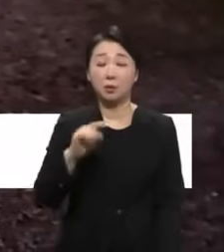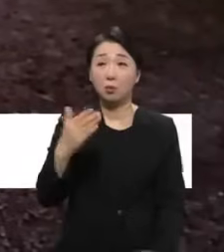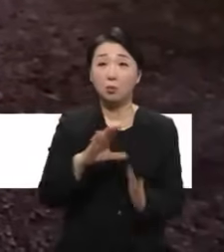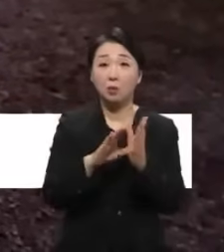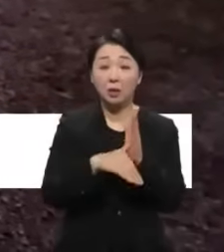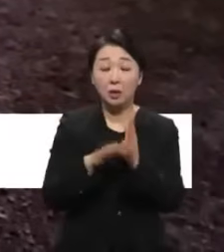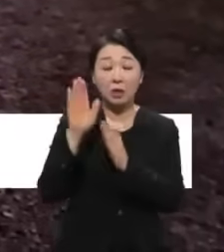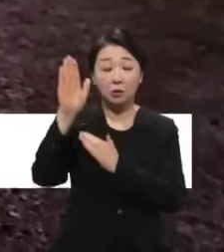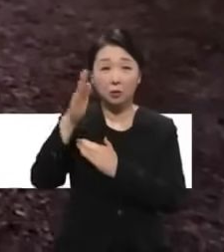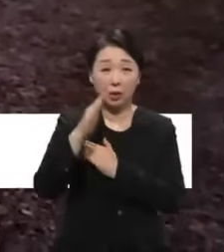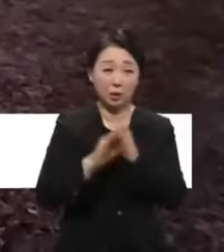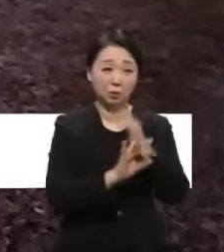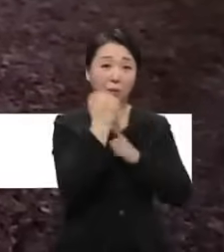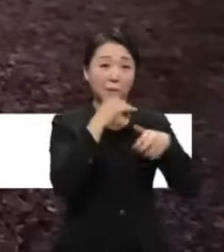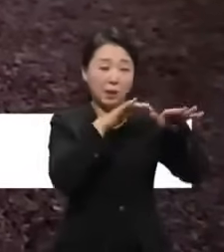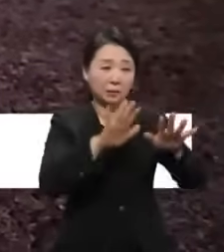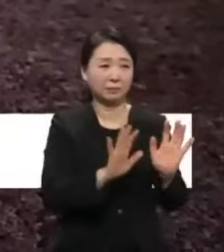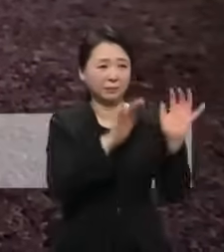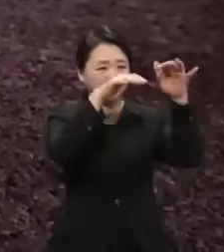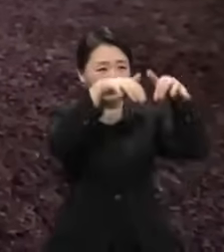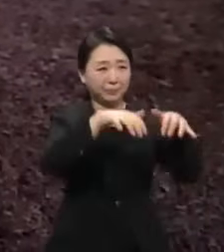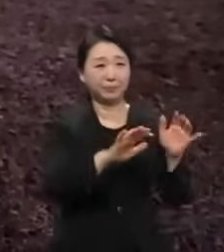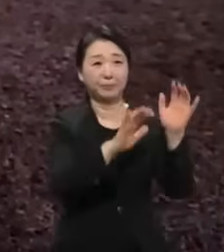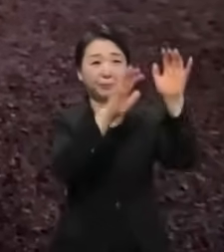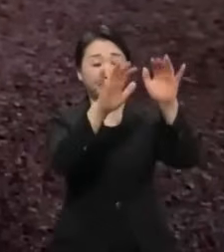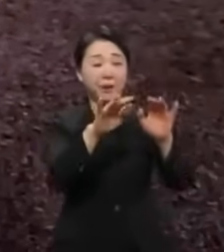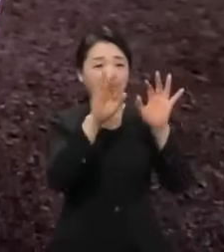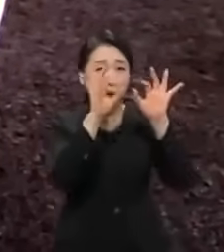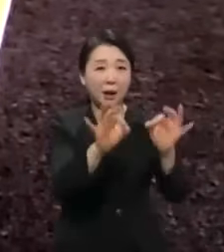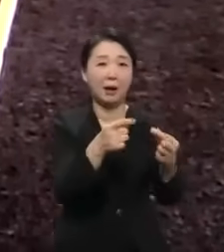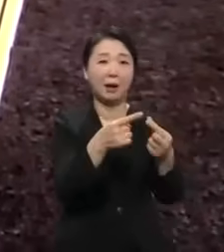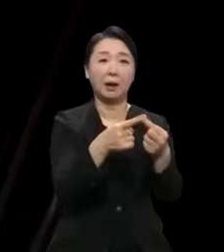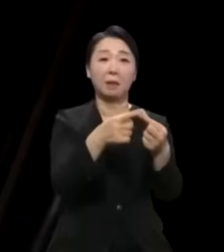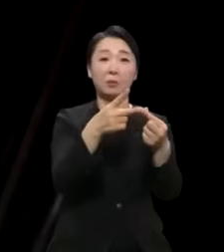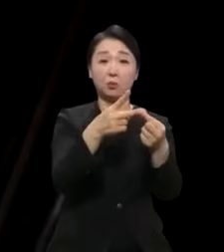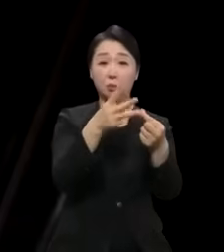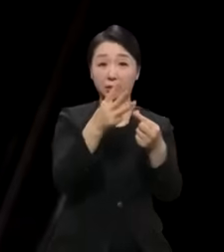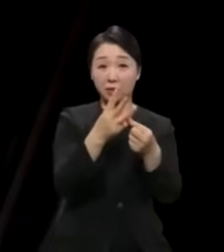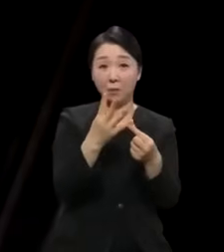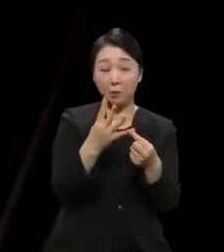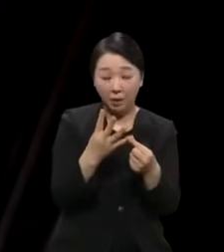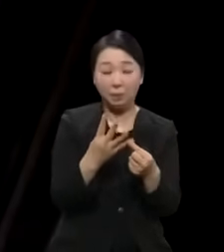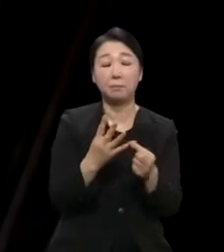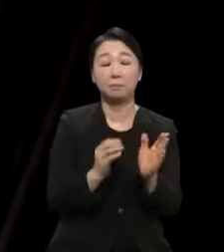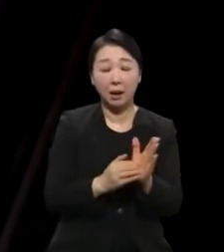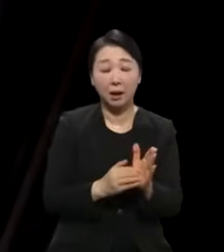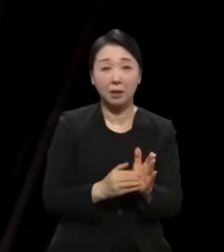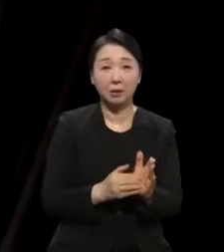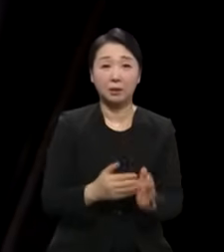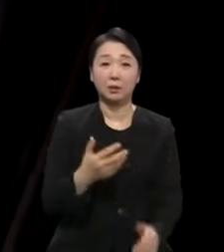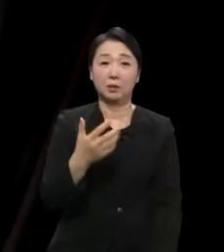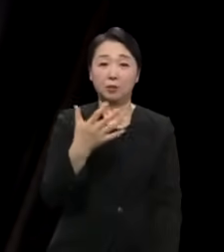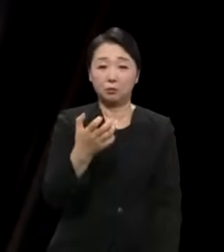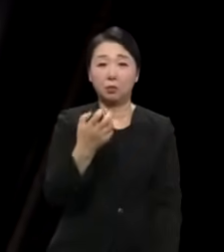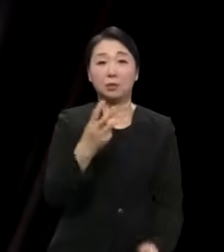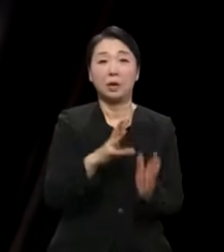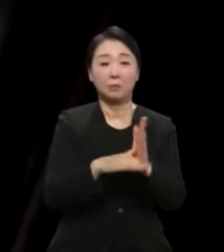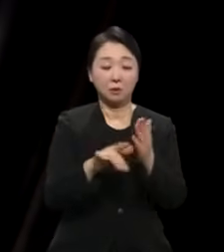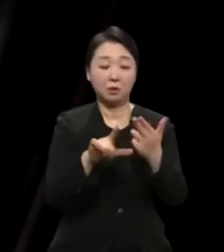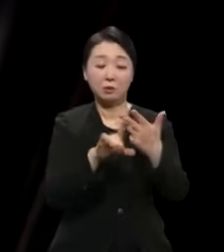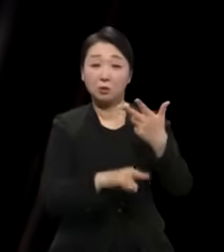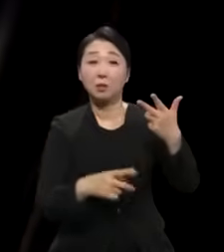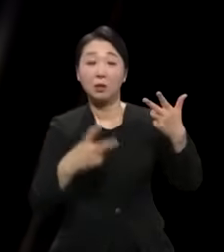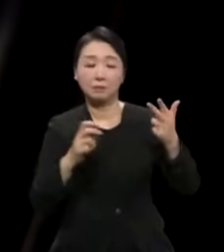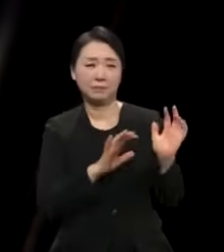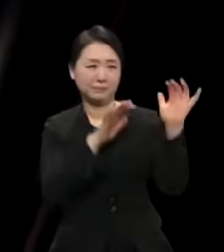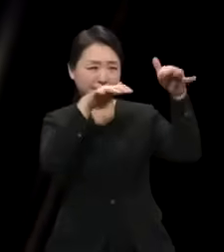이후에 동해안에서 지진 해일이 관측된 적은 4차례 정도인데요. 지난 1993년 7월 12일 지진 해일이